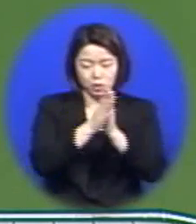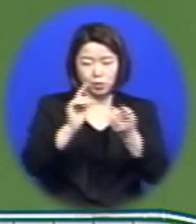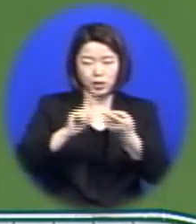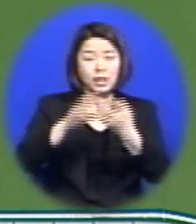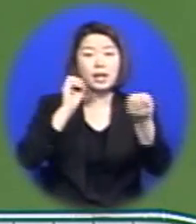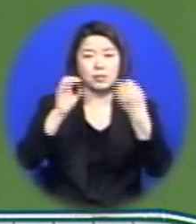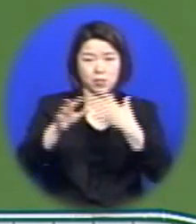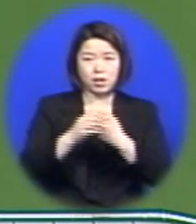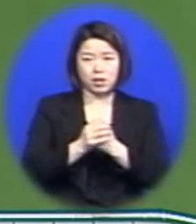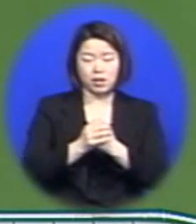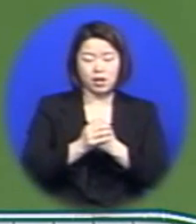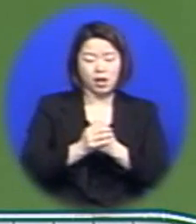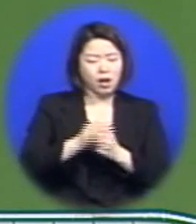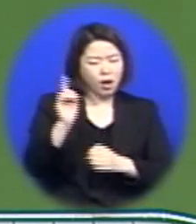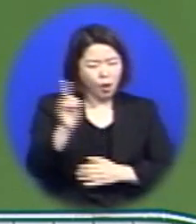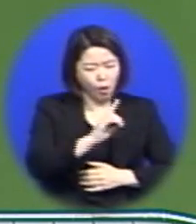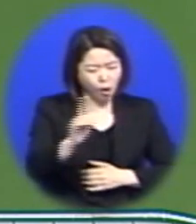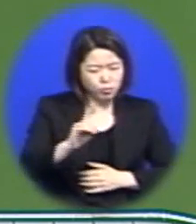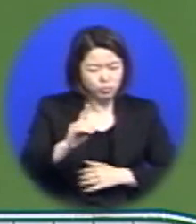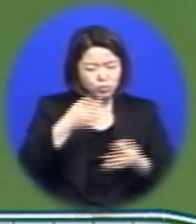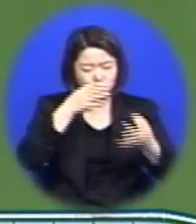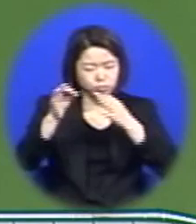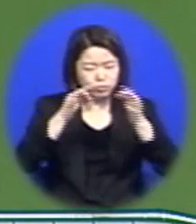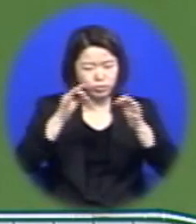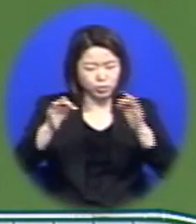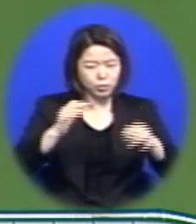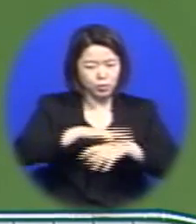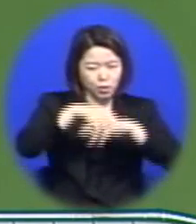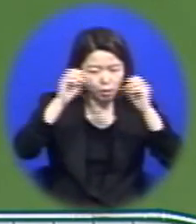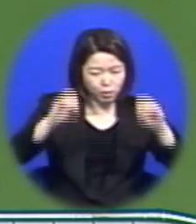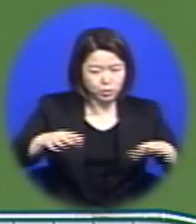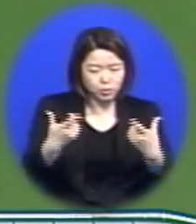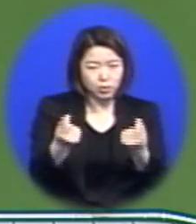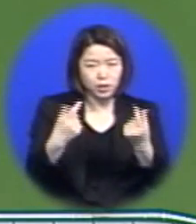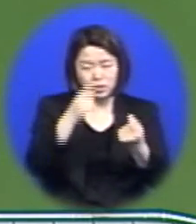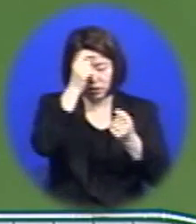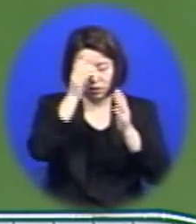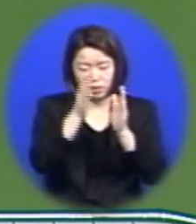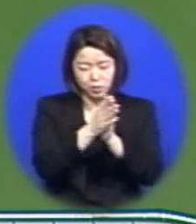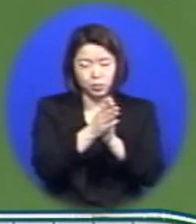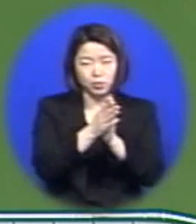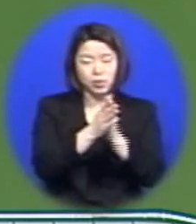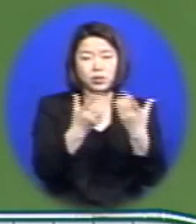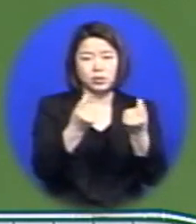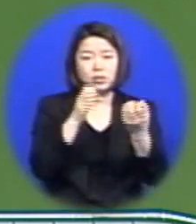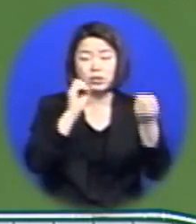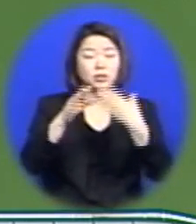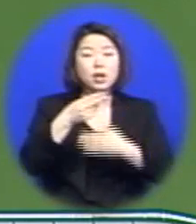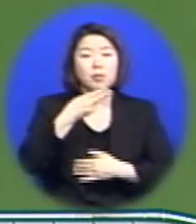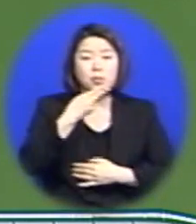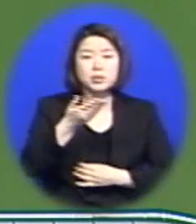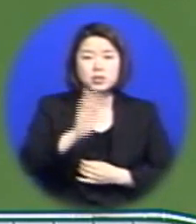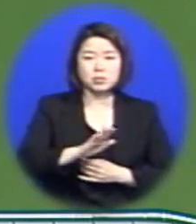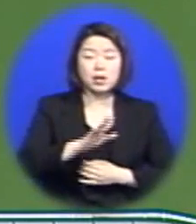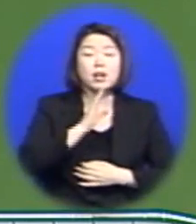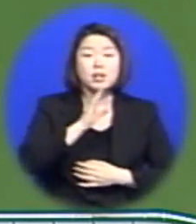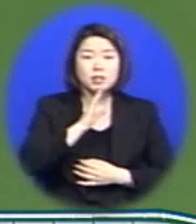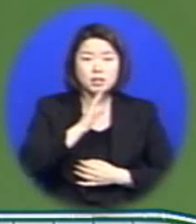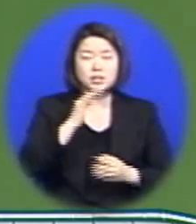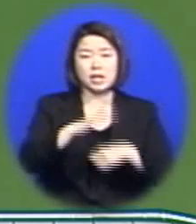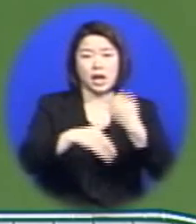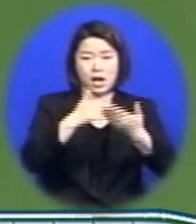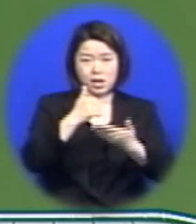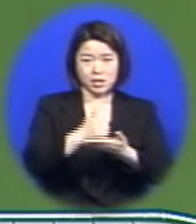듣지 않으시는 것 같았고 아무리 부르짖어도 허공을 치는 기도처럼 그렇게 응답이 없는 것 같았지만 사실은